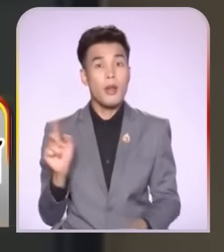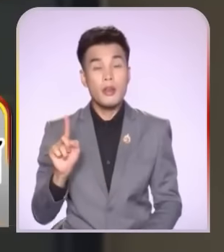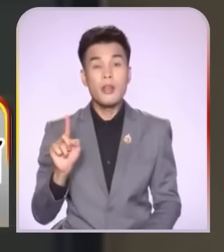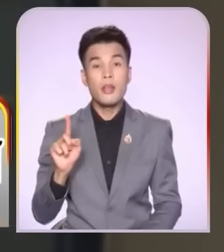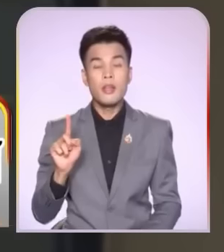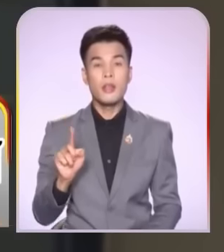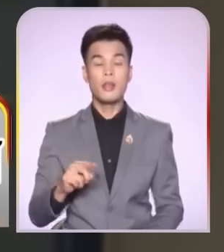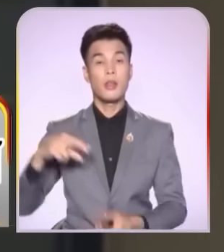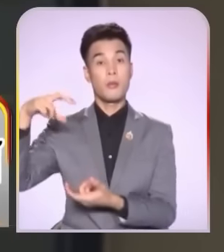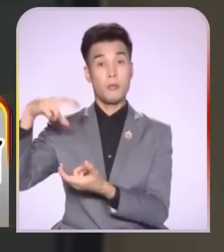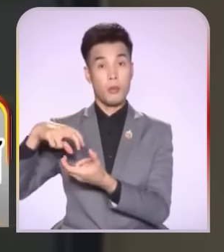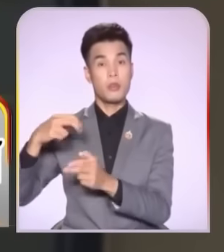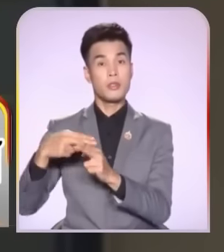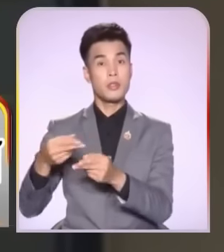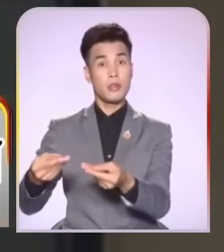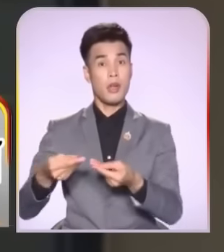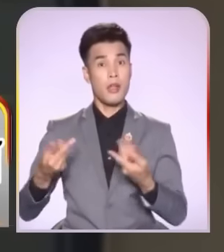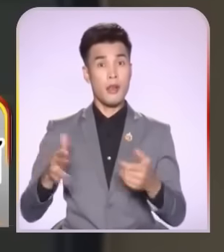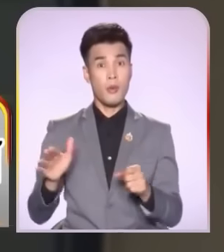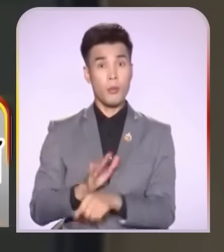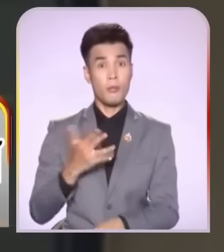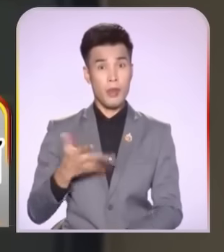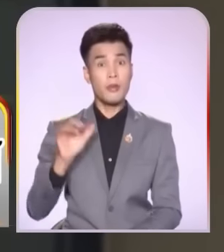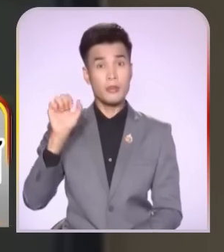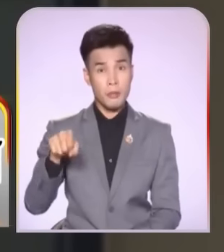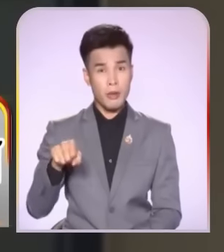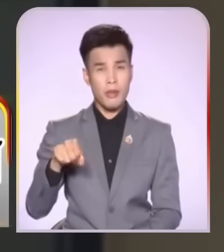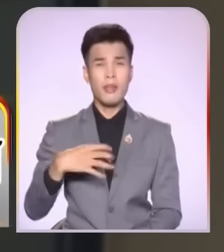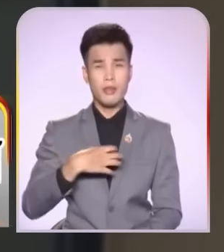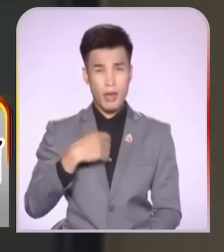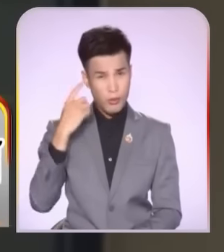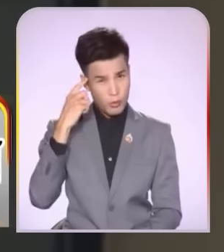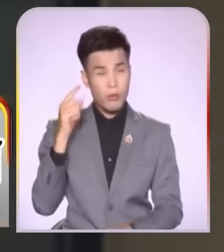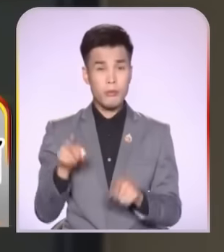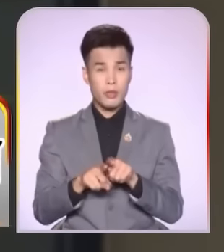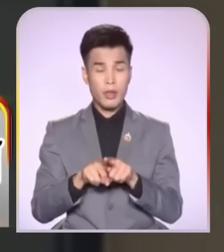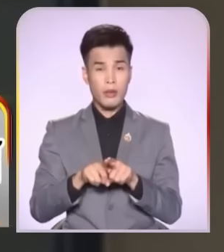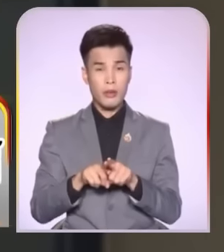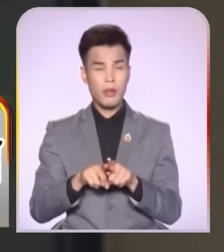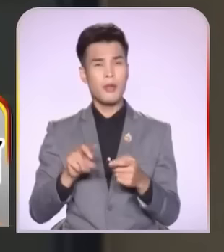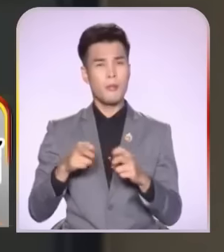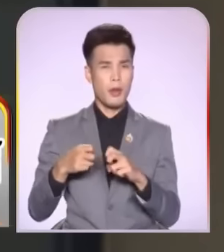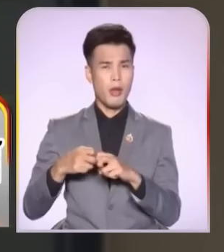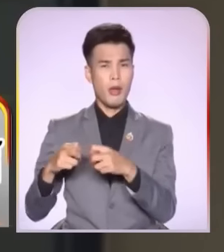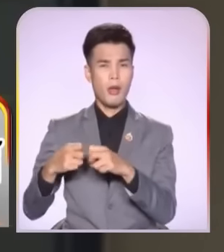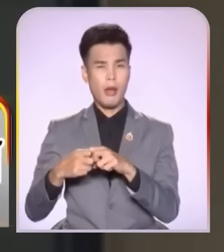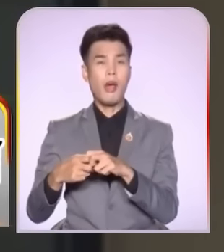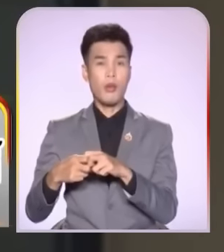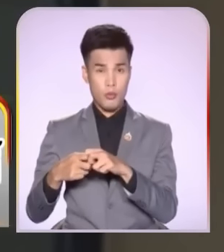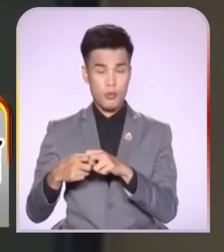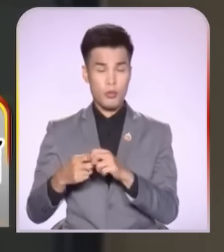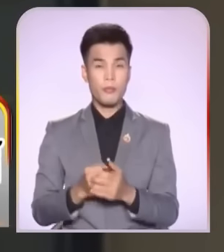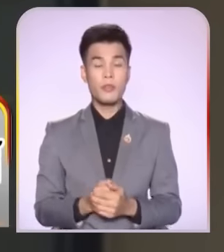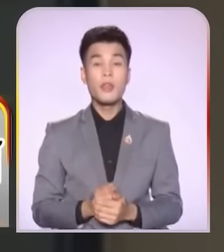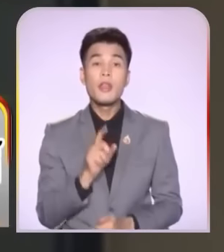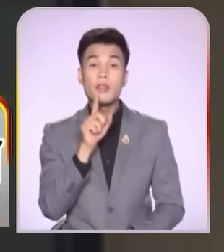รรคพลังประชารัฐส่งรายชื่อครบแล้วใช่หรือไม ่ก็อยากรู้เหมือนกันนี่ไงก็ยังมีปัญหากันอยู่เลย ถูกต้องไหม ครับ เมื่อถ